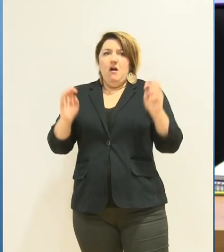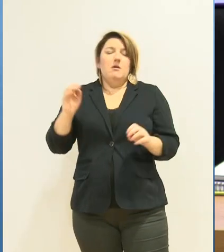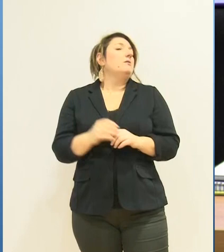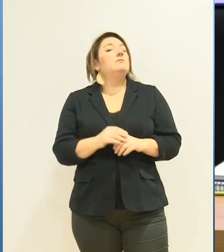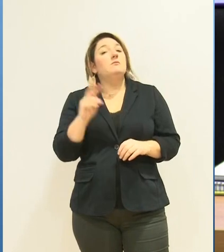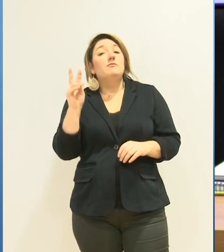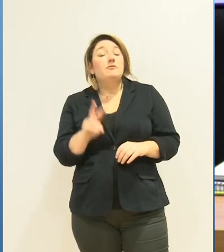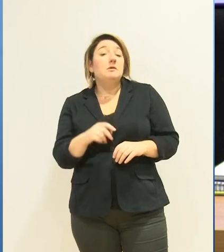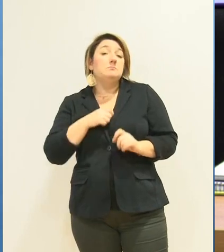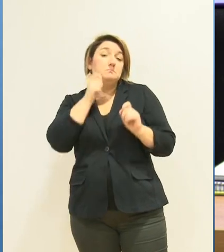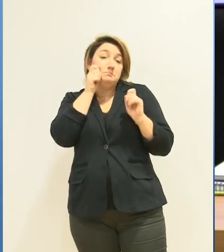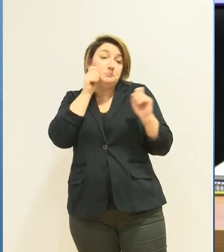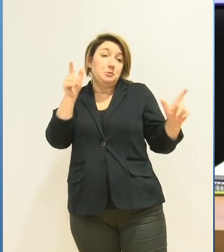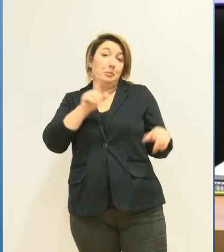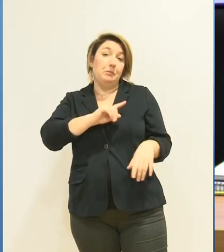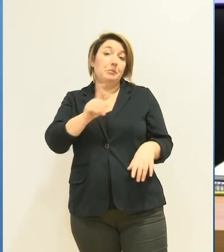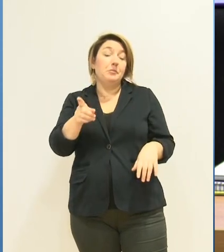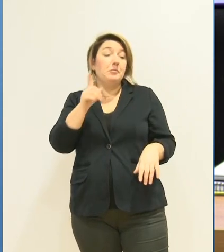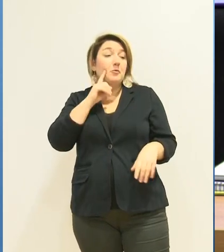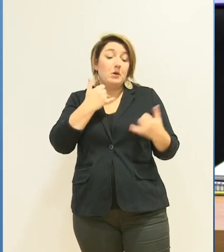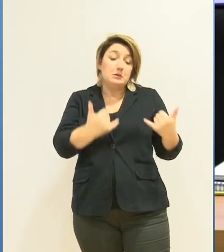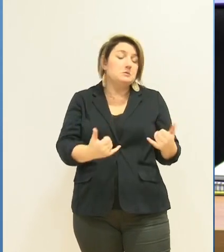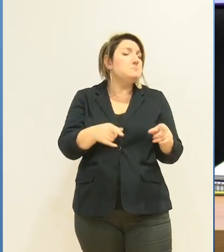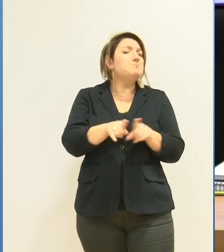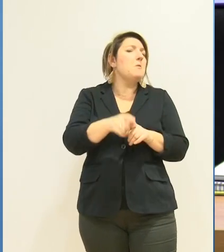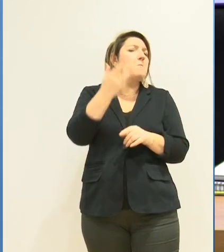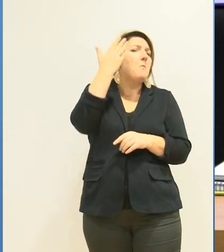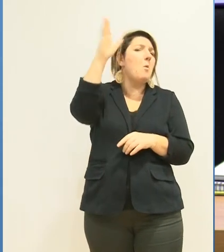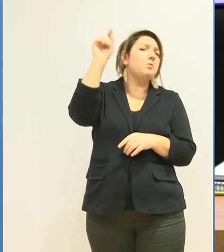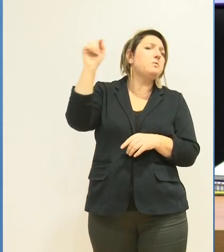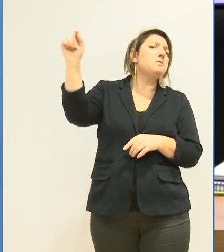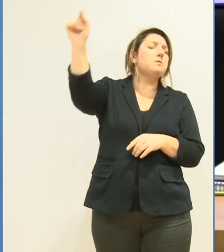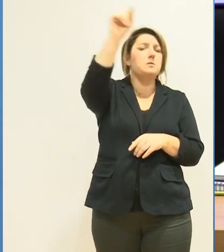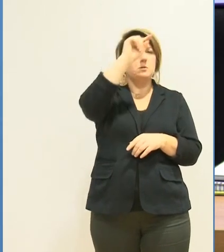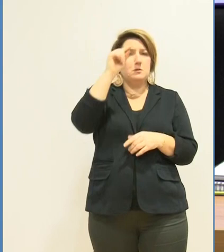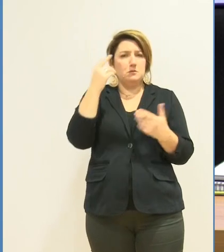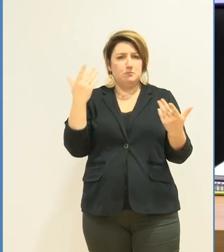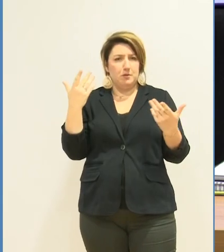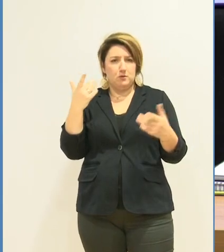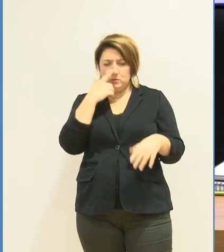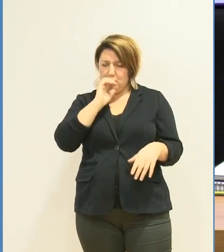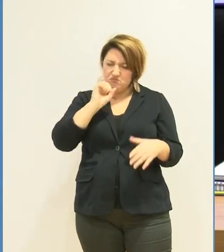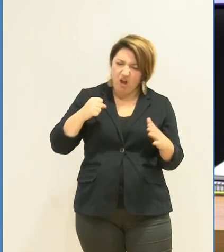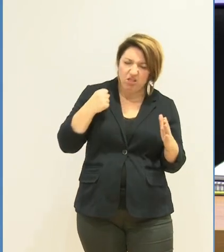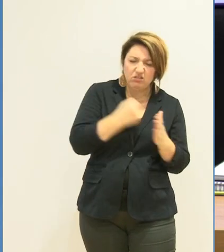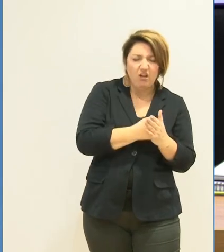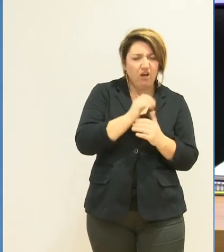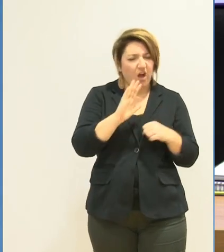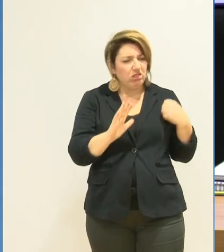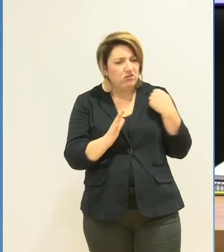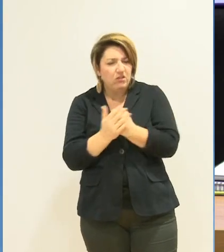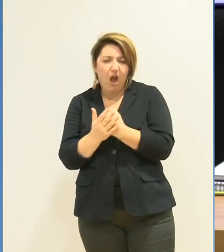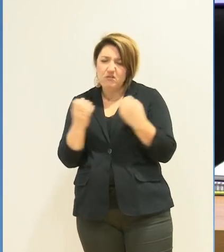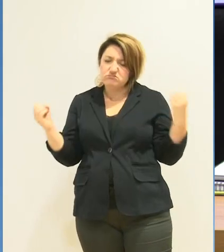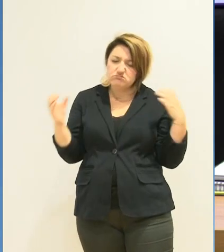ici comme ailleurs s'organise la convergence des radicalités à l'heure où